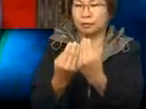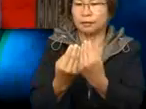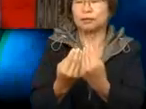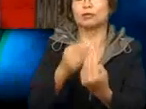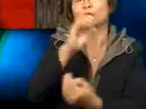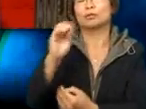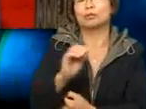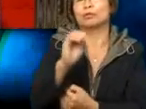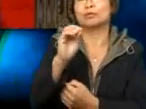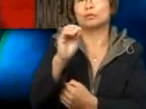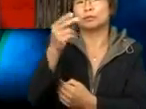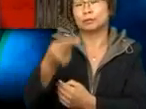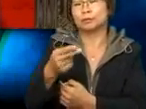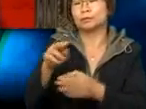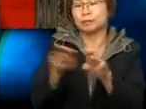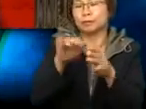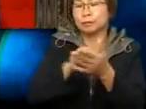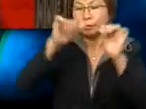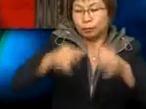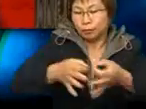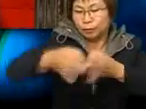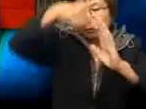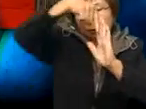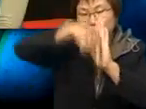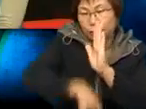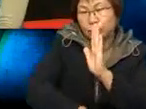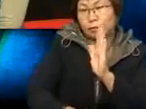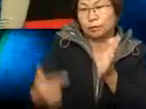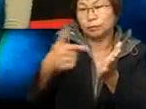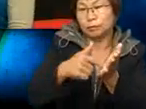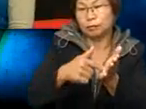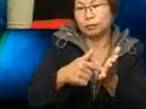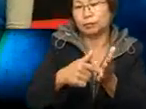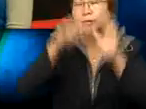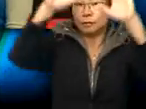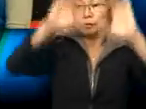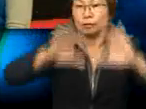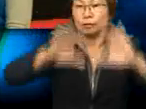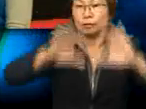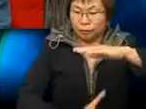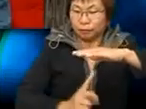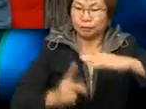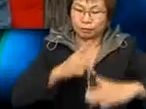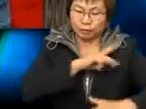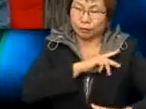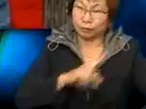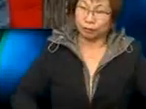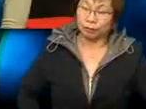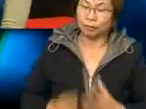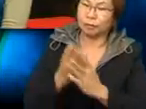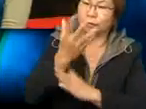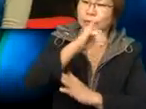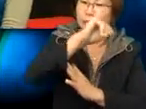Oh, macam tu. Boleh Kak Ati terangkan dengan lebih lanjut lagi? Secara dasarnya, Kementerian melalui